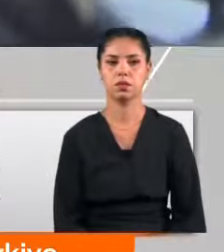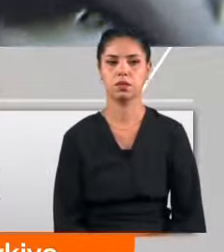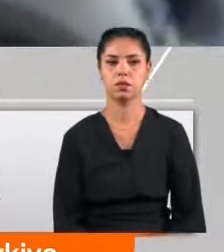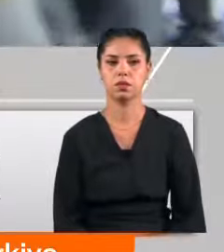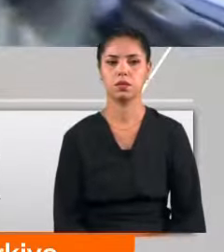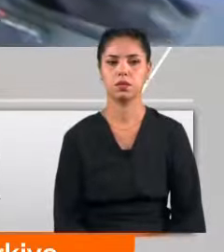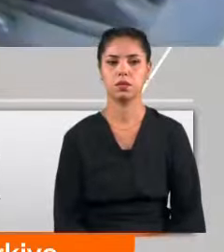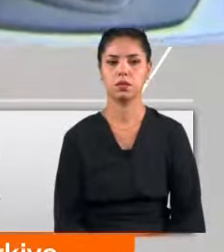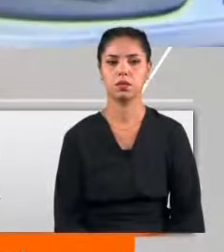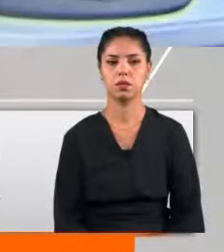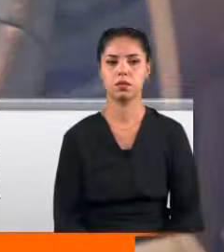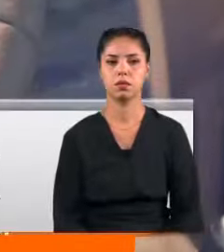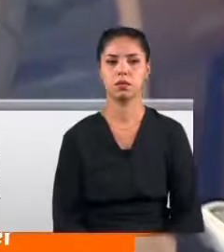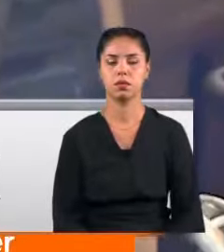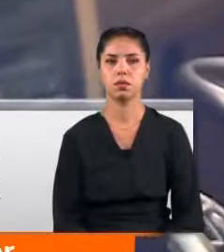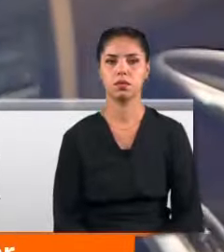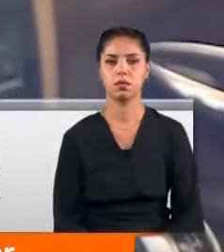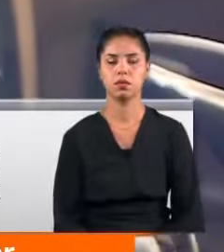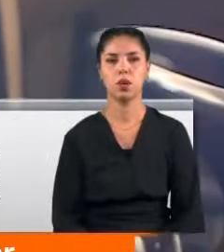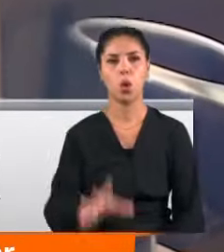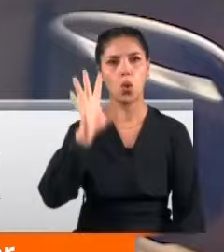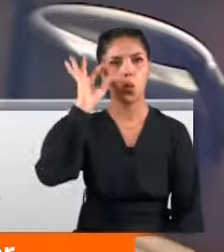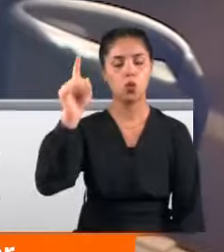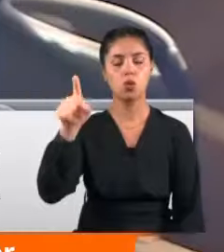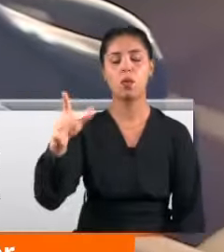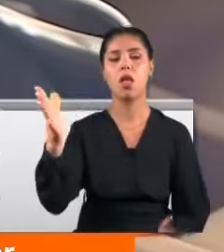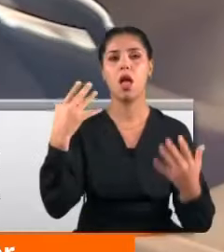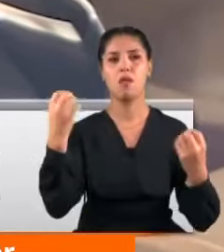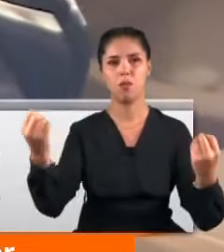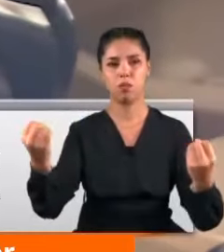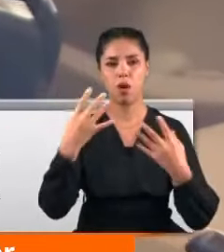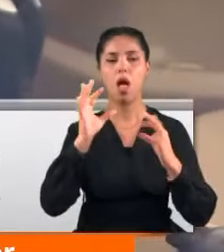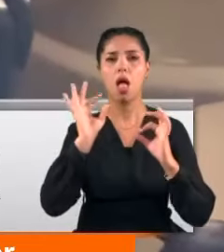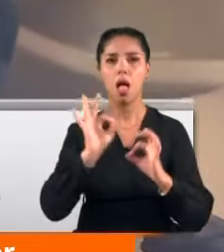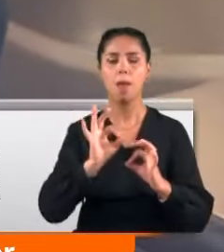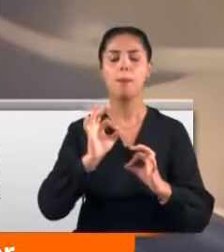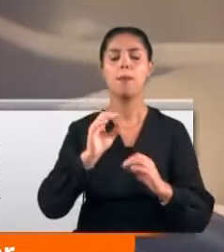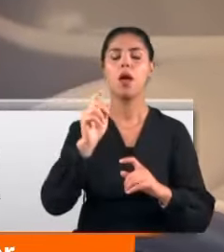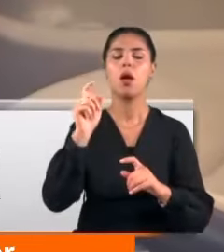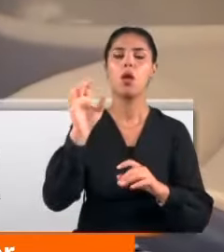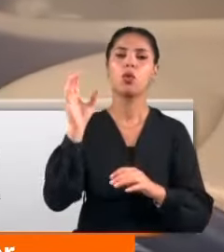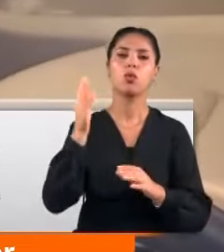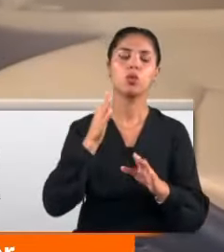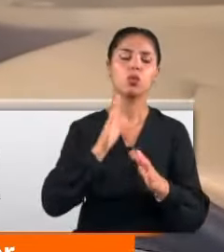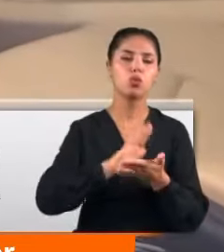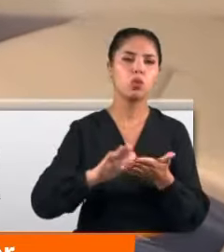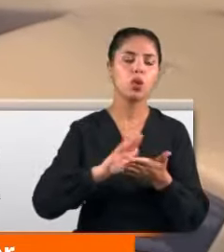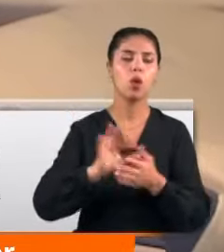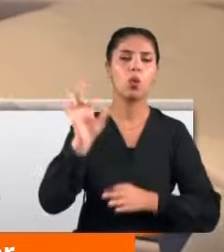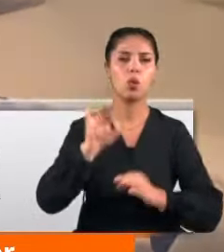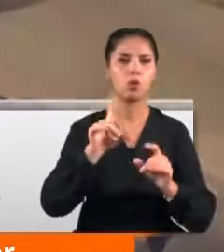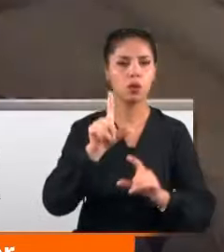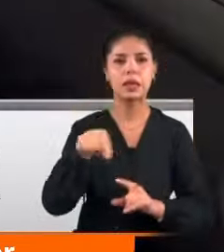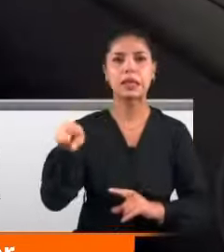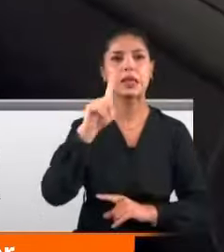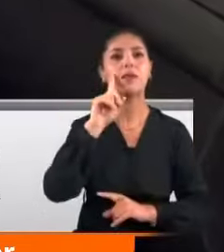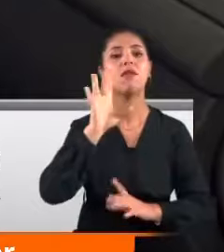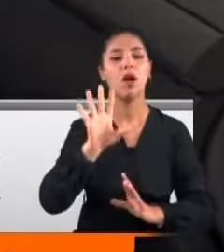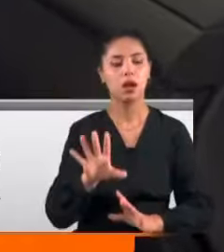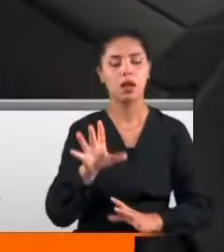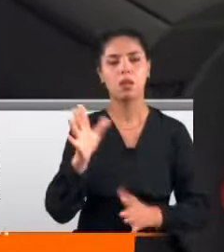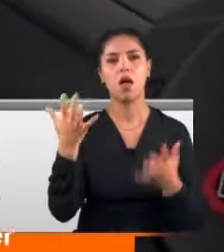lazım Can güvenliğimiz olduğu için Uzmanlar airbaglerin her bakımda düzenli kontrol edilmesini öneriyor Çünkü siz farkında olmasanız